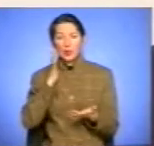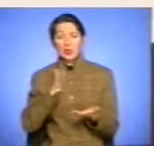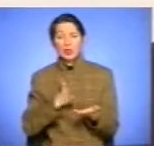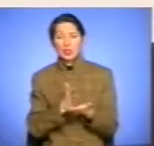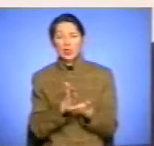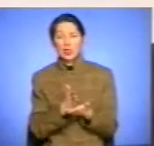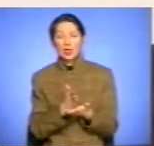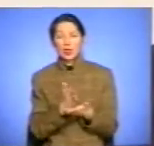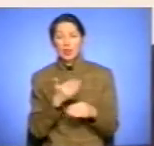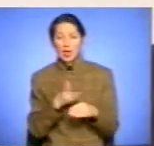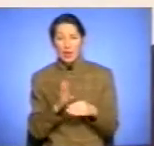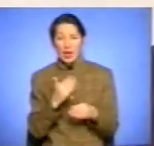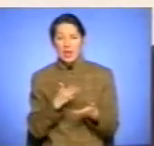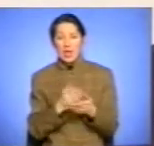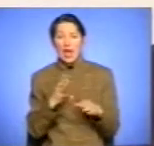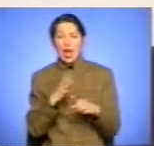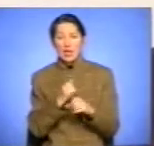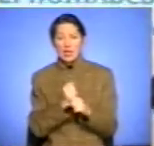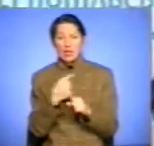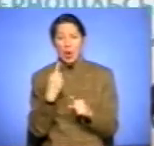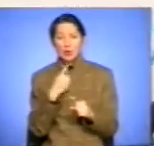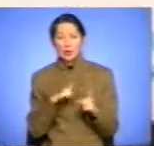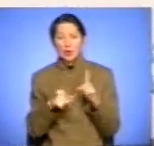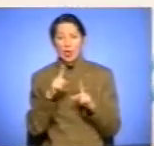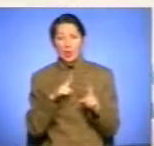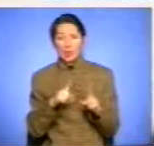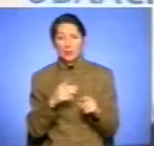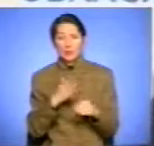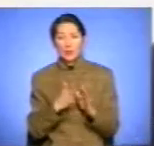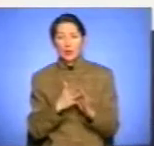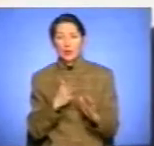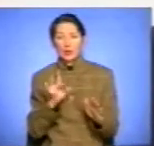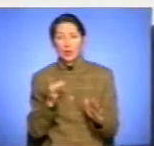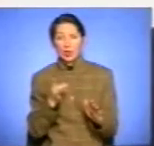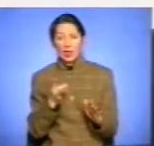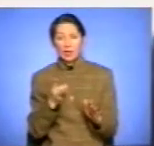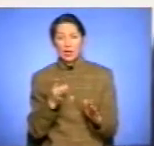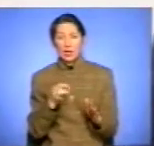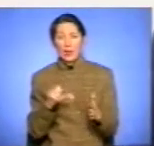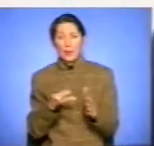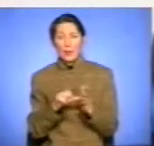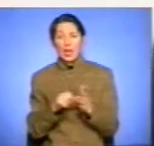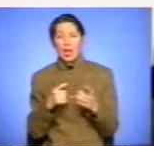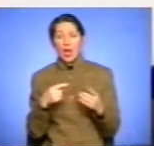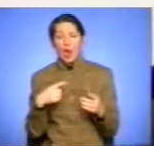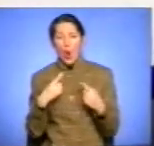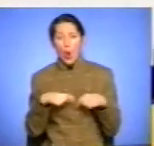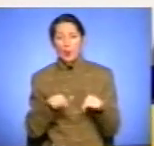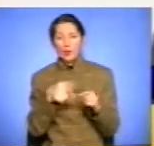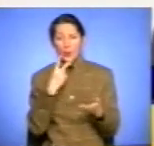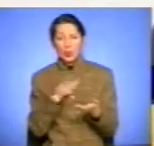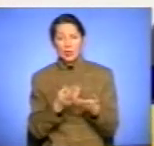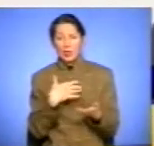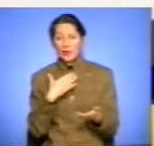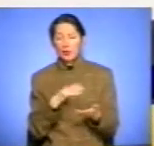є Так звана криза обласної ради черговий раз найвищий представницький орган Тернопільської області показав свою надієздатність